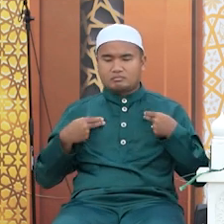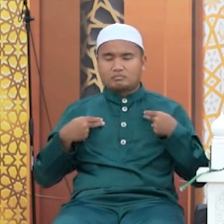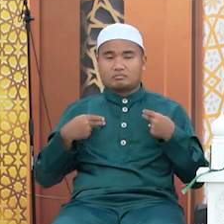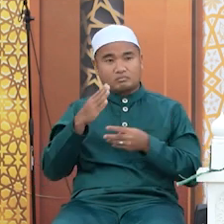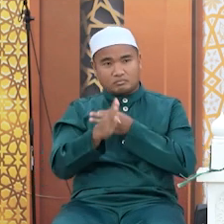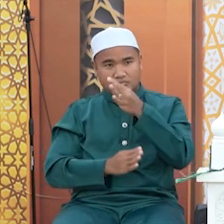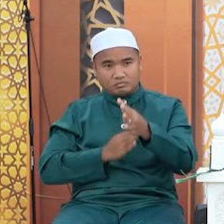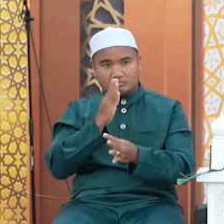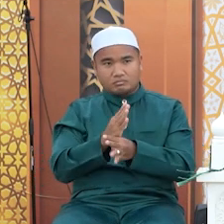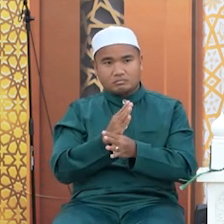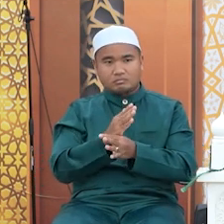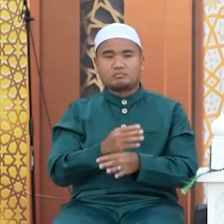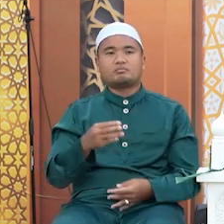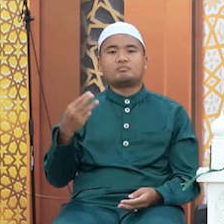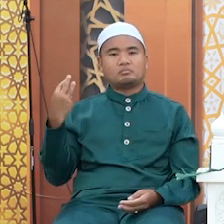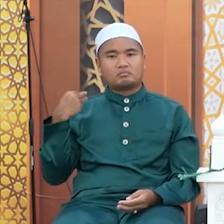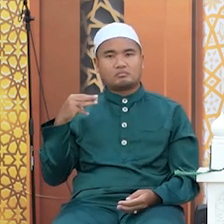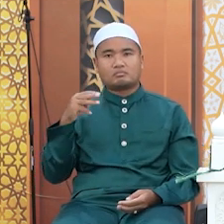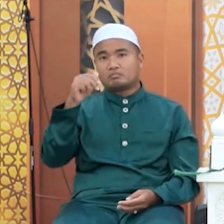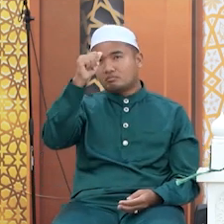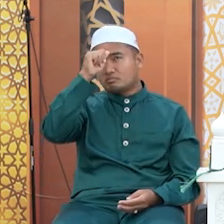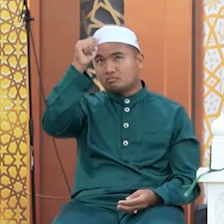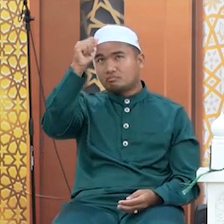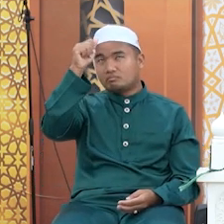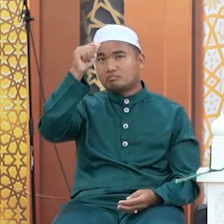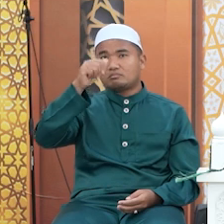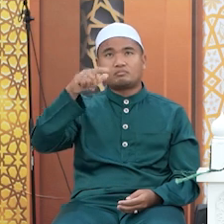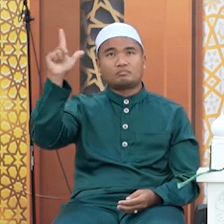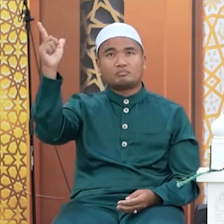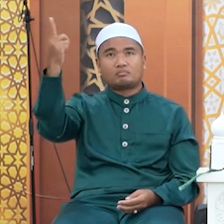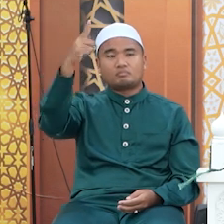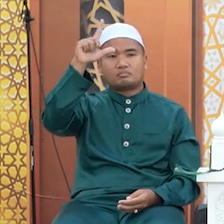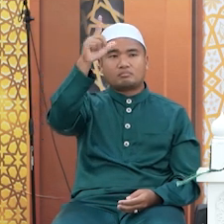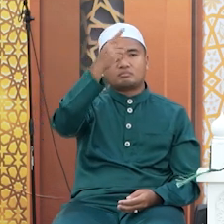rahmat. Nescaya yang di langit akan merahmati kamu.